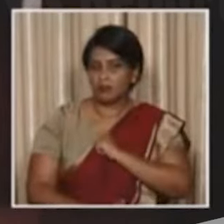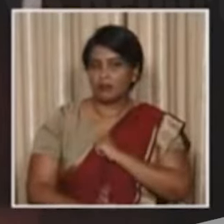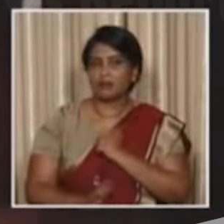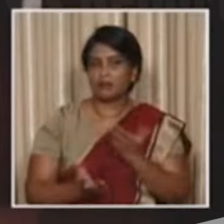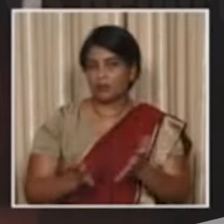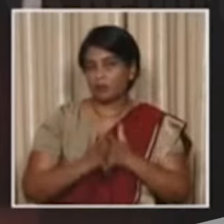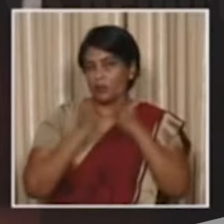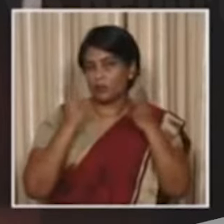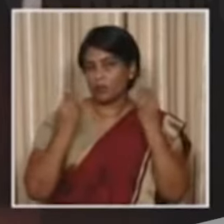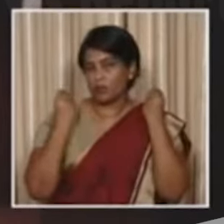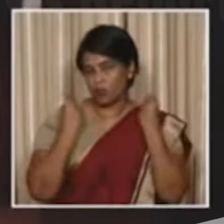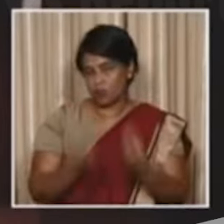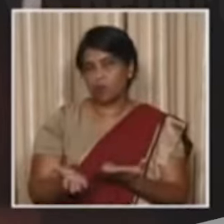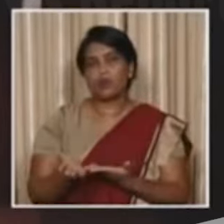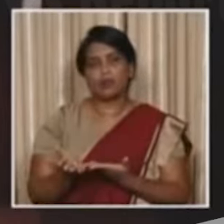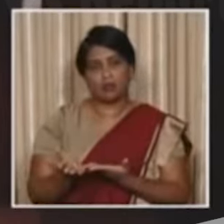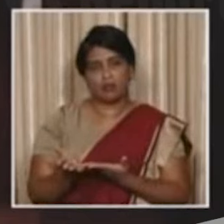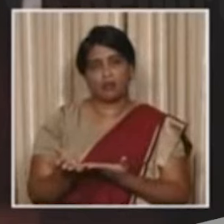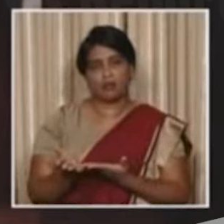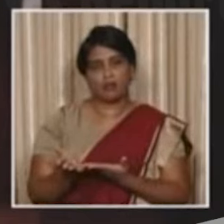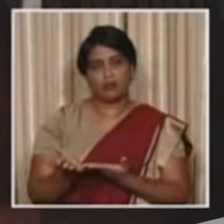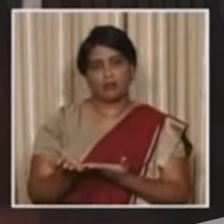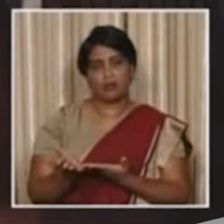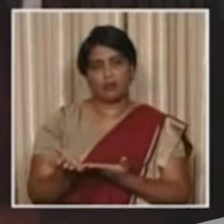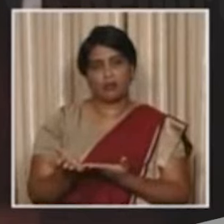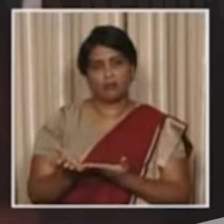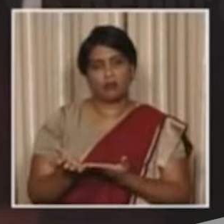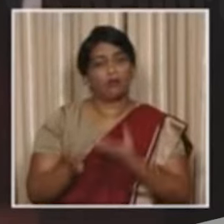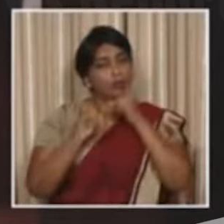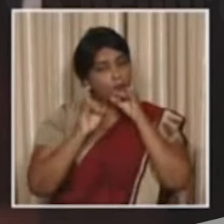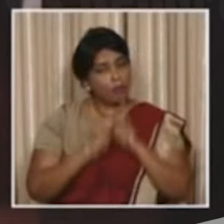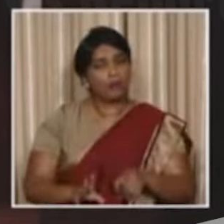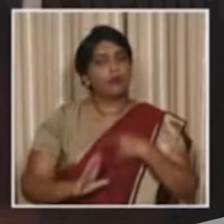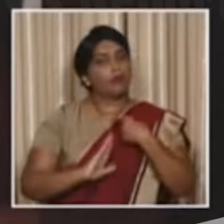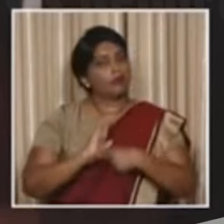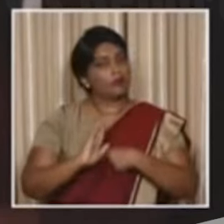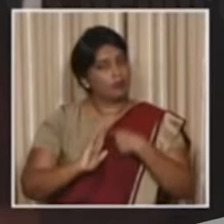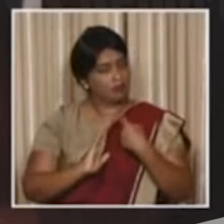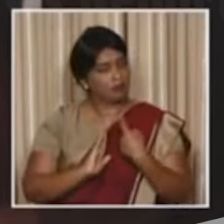මහා අපරාධයක් නෙමේ අපේ රටට වෙන්නේ. මෙච්චර මේ රටේ